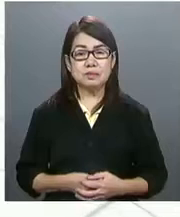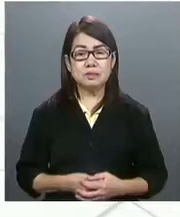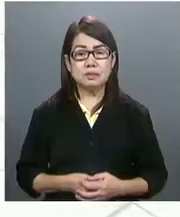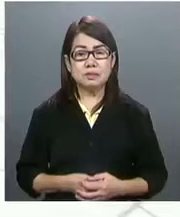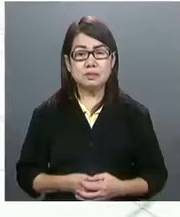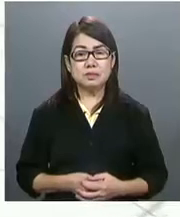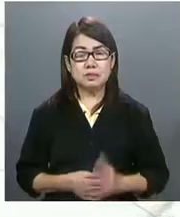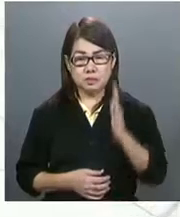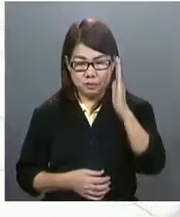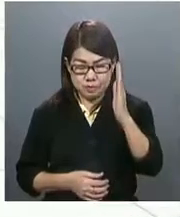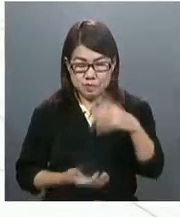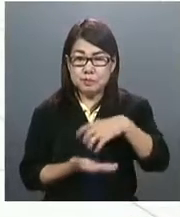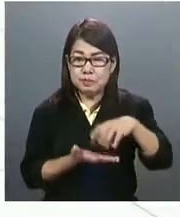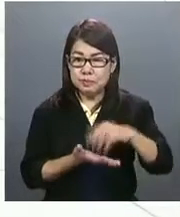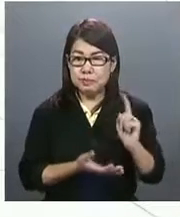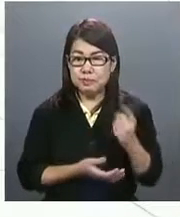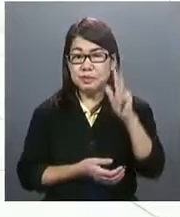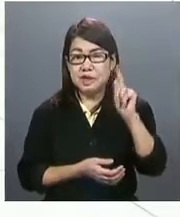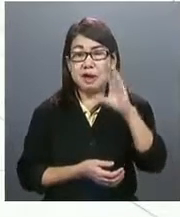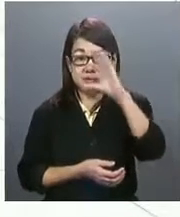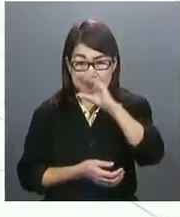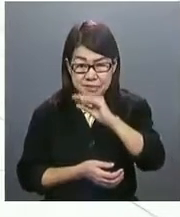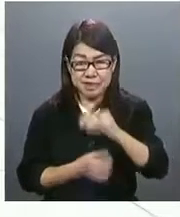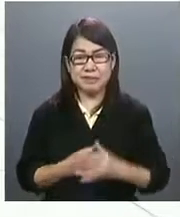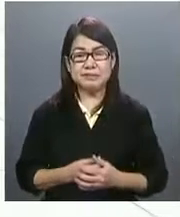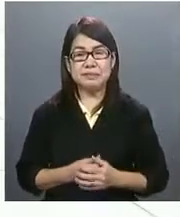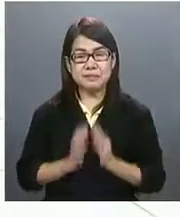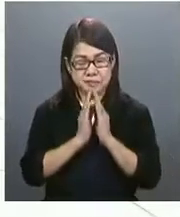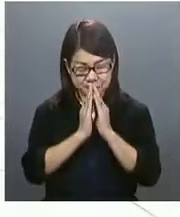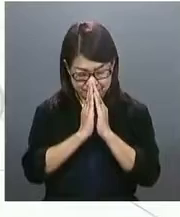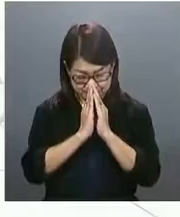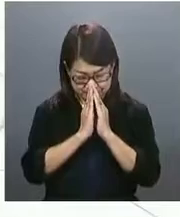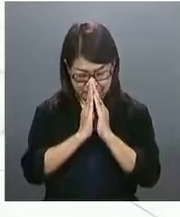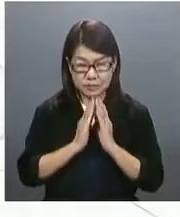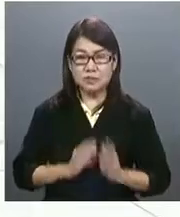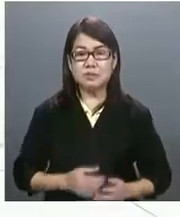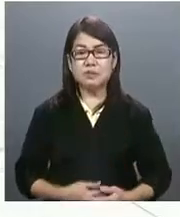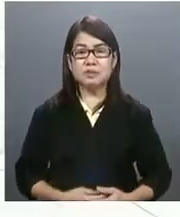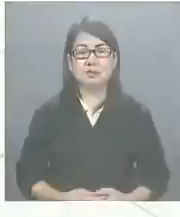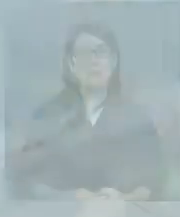กลับมาติดตามรายงานสภาพอากาศได้ใหม่ในข่าวค่ำไทย PBS สวัสดีค่ะ